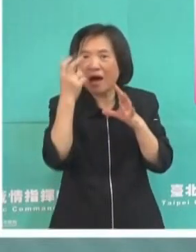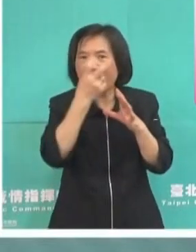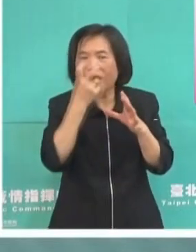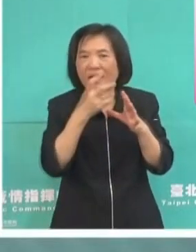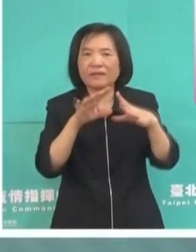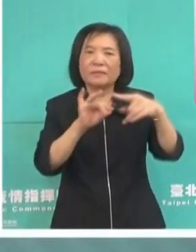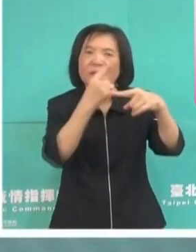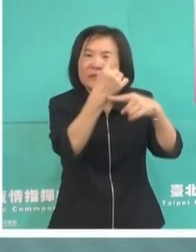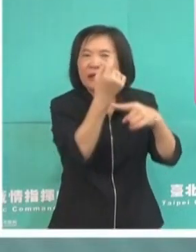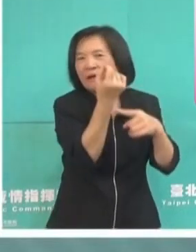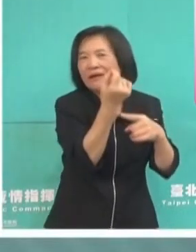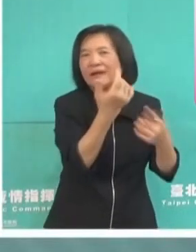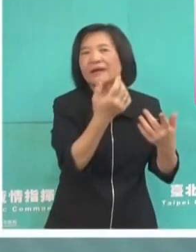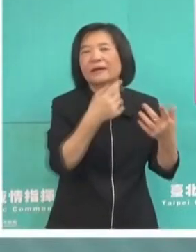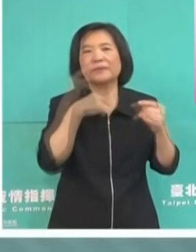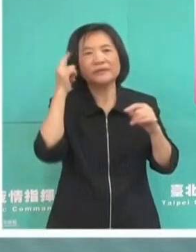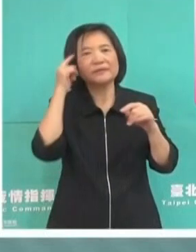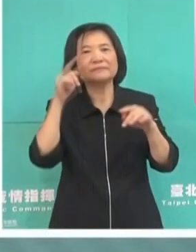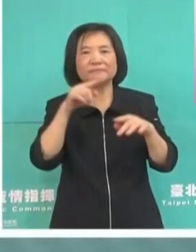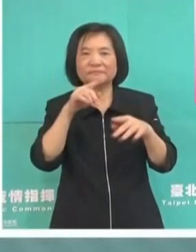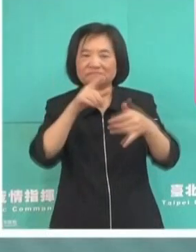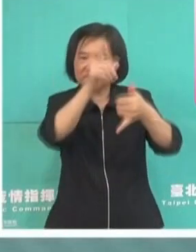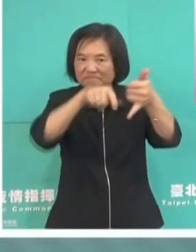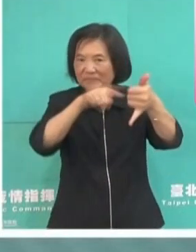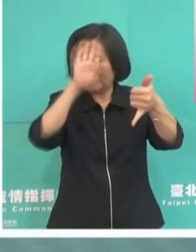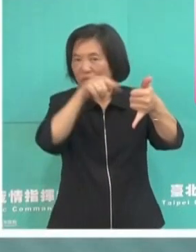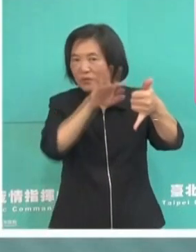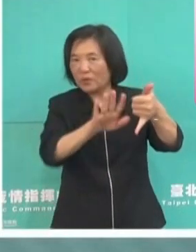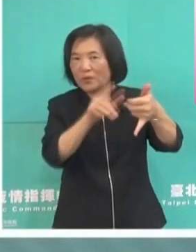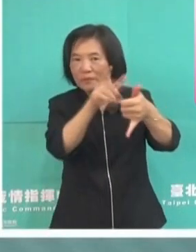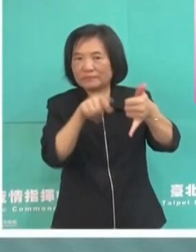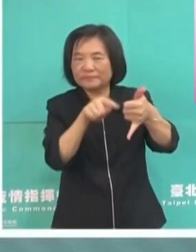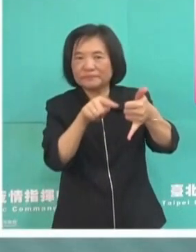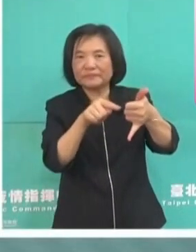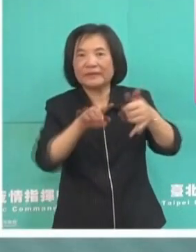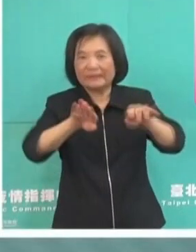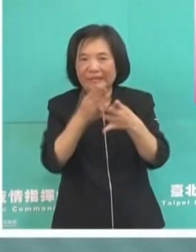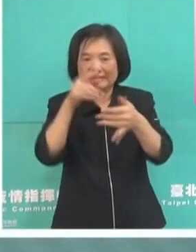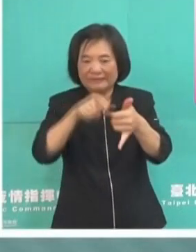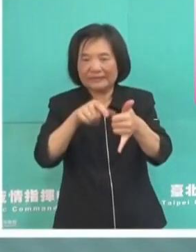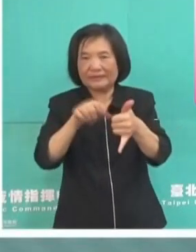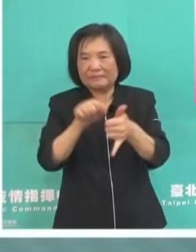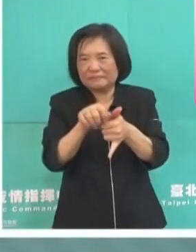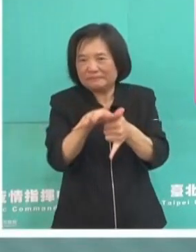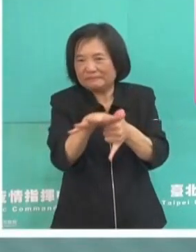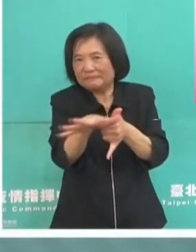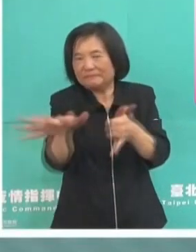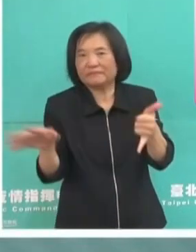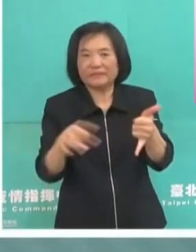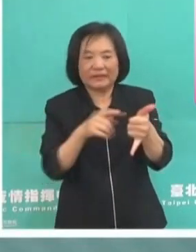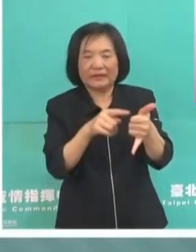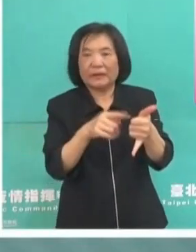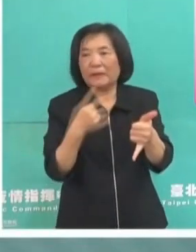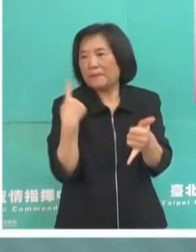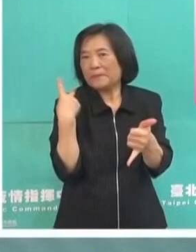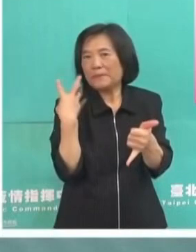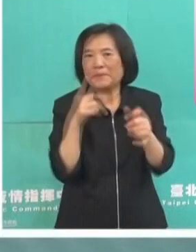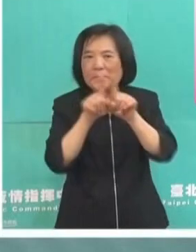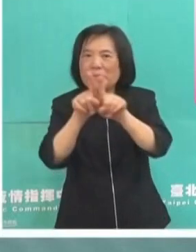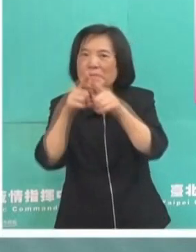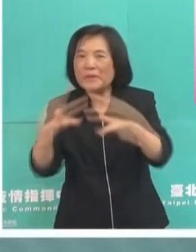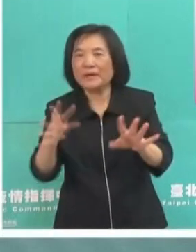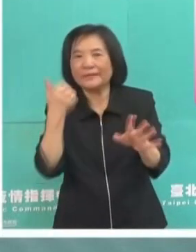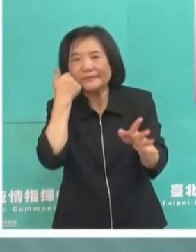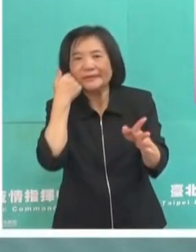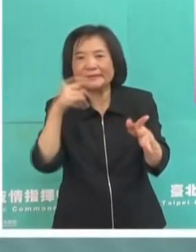了，所以我们要做以确诊者为重心，那做同心圆，找出那些可能感染的人，